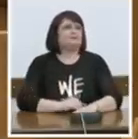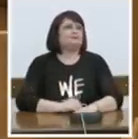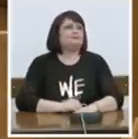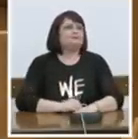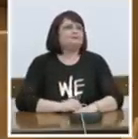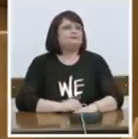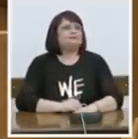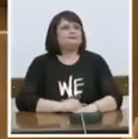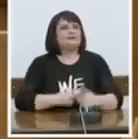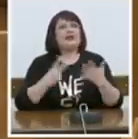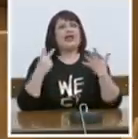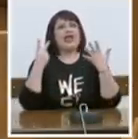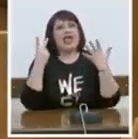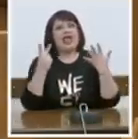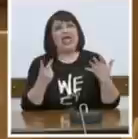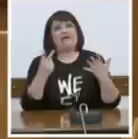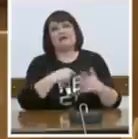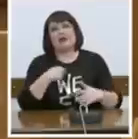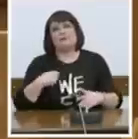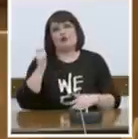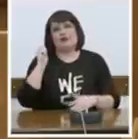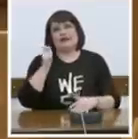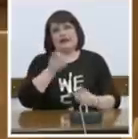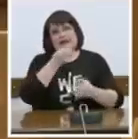πολιτικοί αρχηγοί μίλησαν πριν από εμένα,